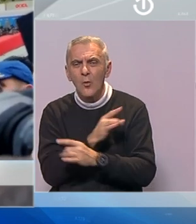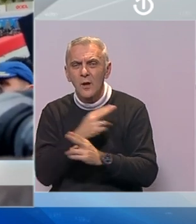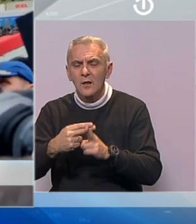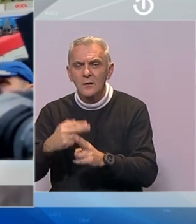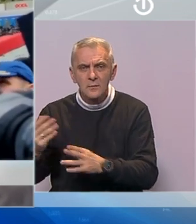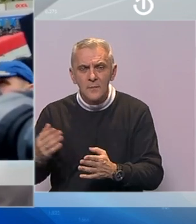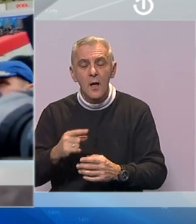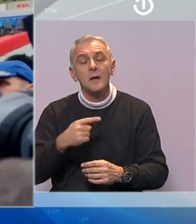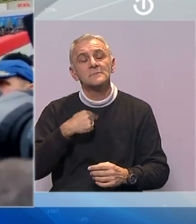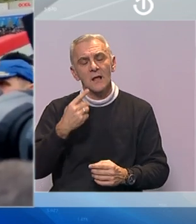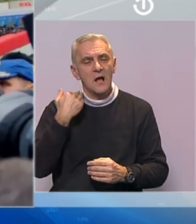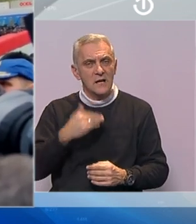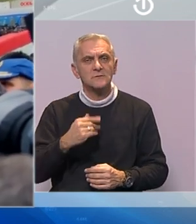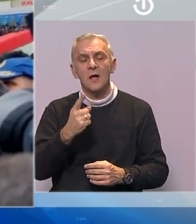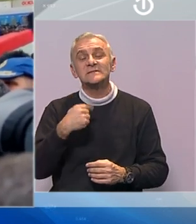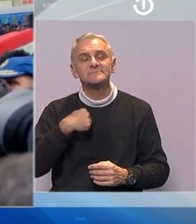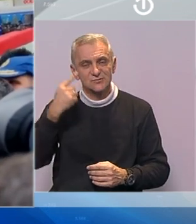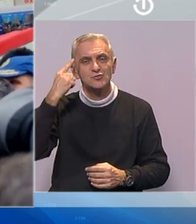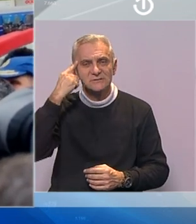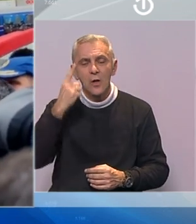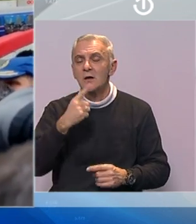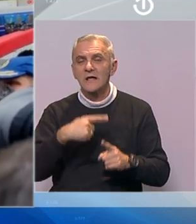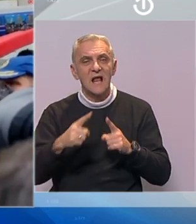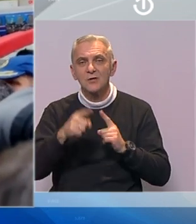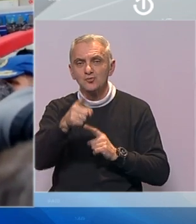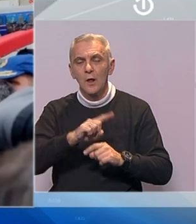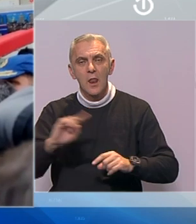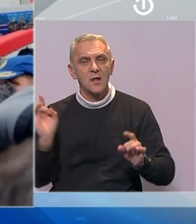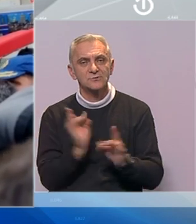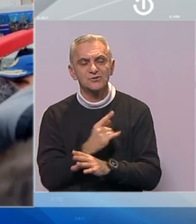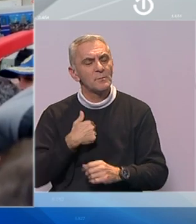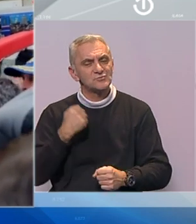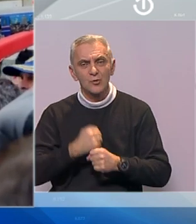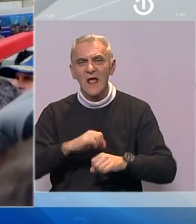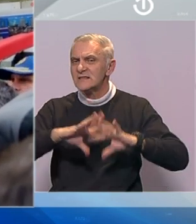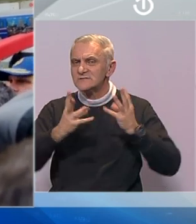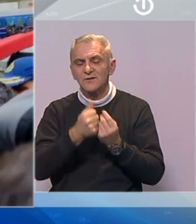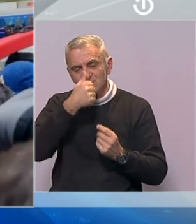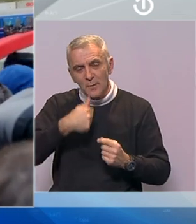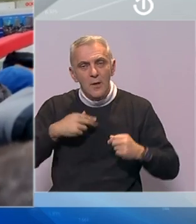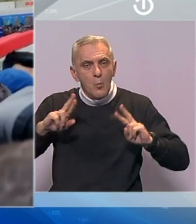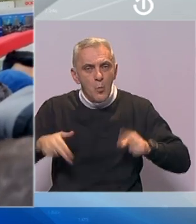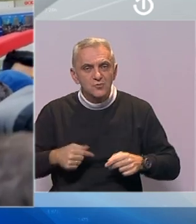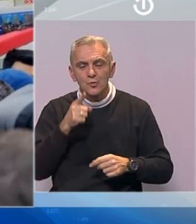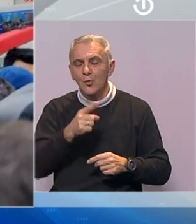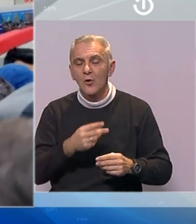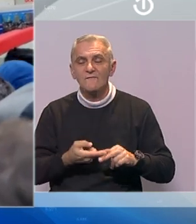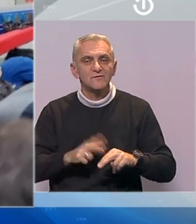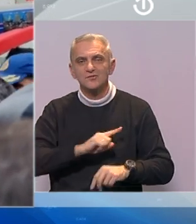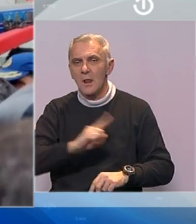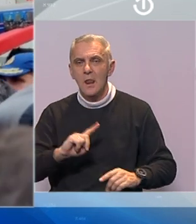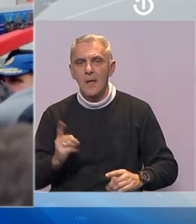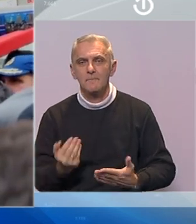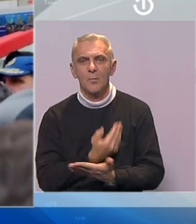mogu jamčiti jedno, saznaćemo koji su uzroci ove tragedije i učinit ćemo sve što je u našoj moći da se to više nikada ne